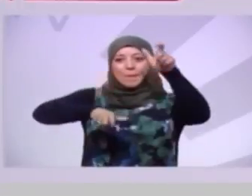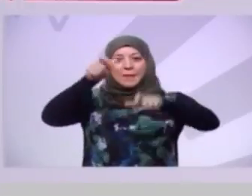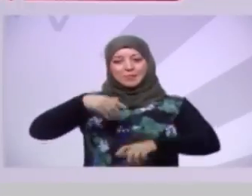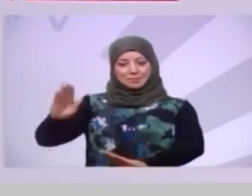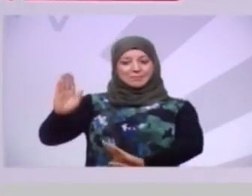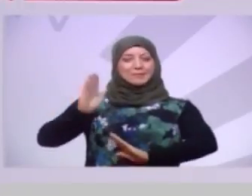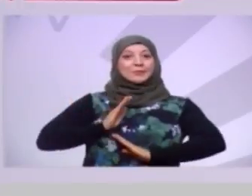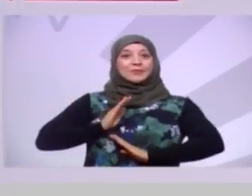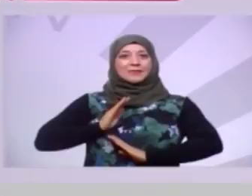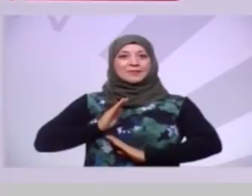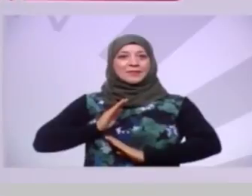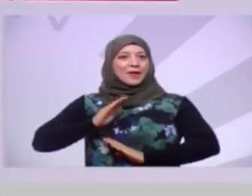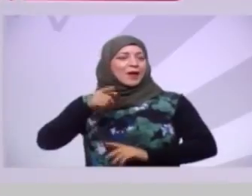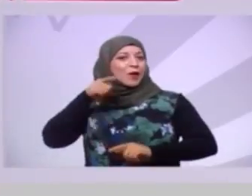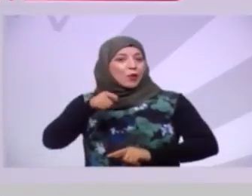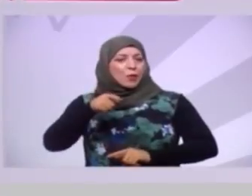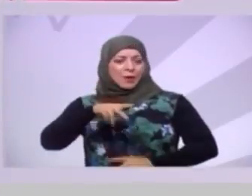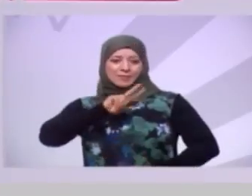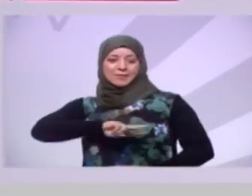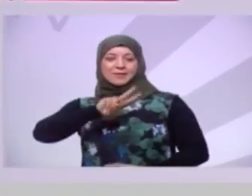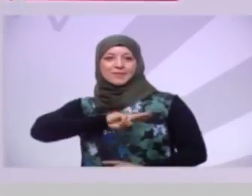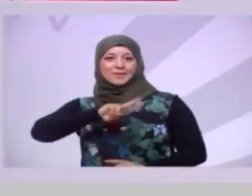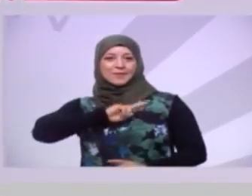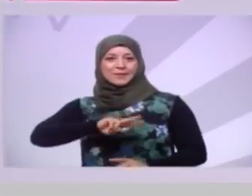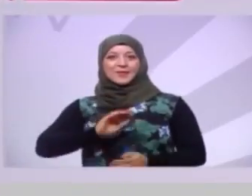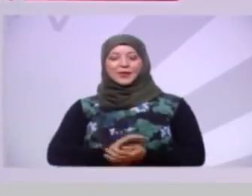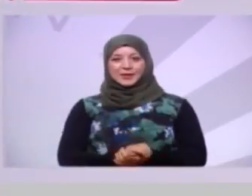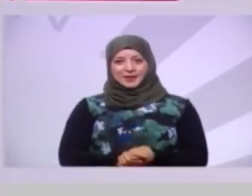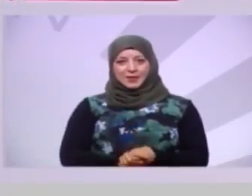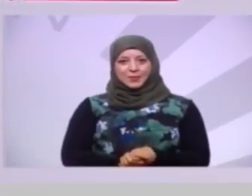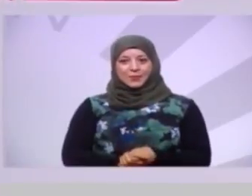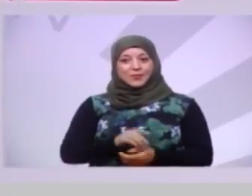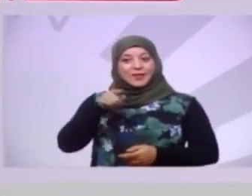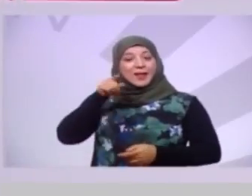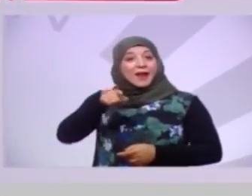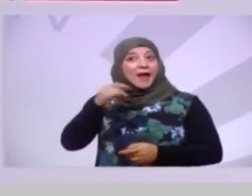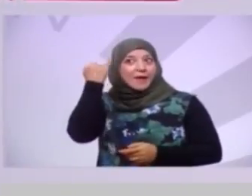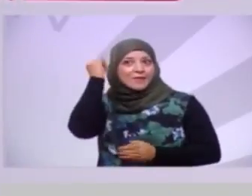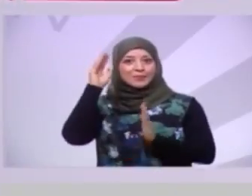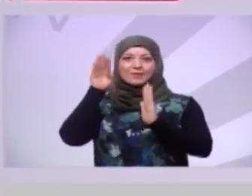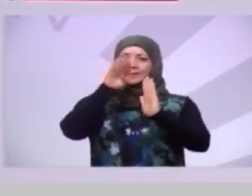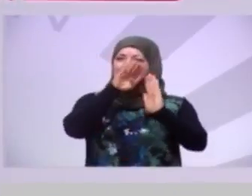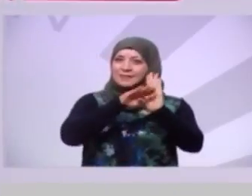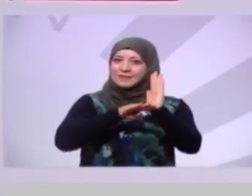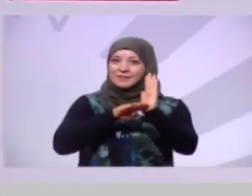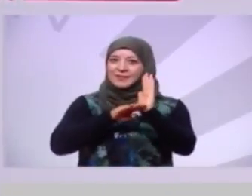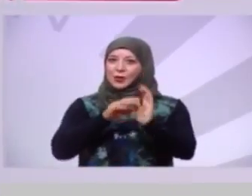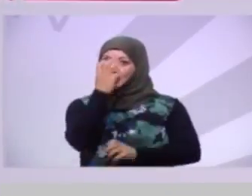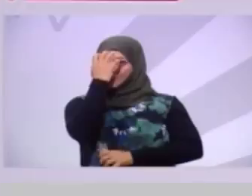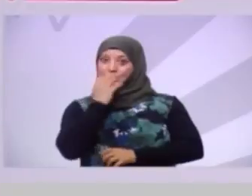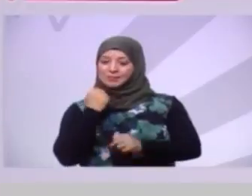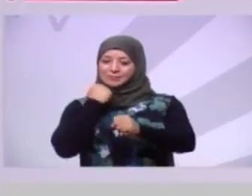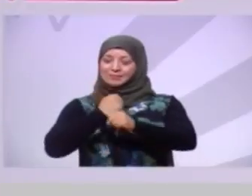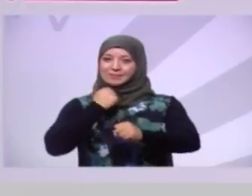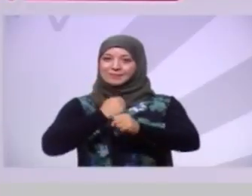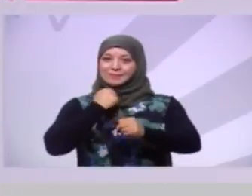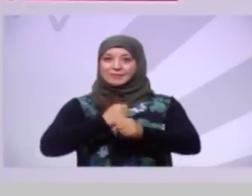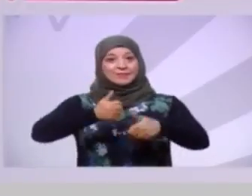الدفاع الوطني واحيلوا على شرف المهنه المبادئ ان تعني هي الانضباط والانجاز